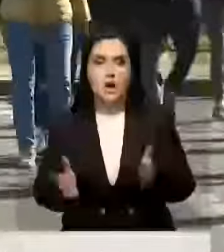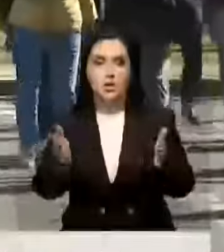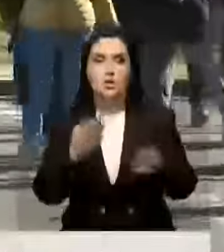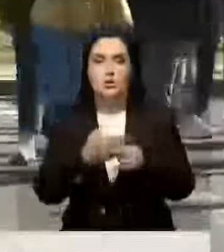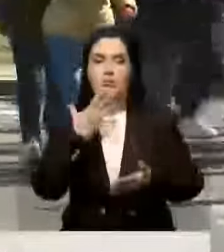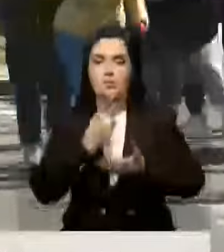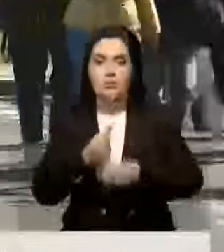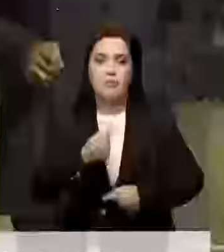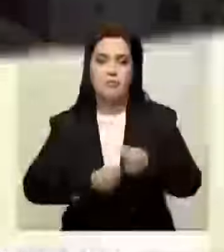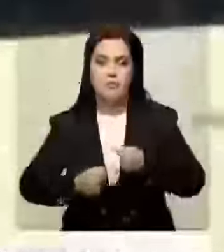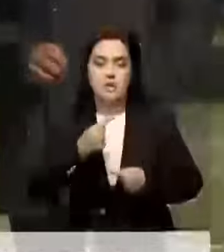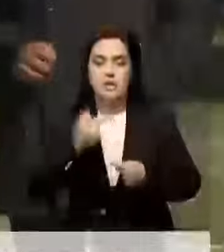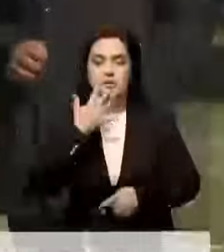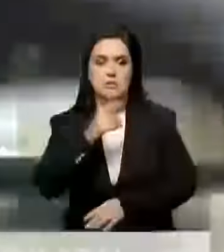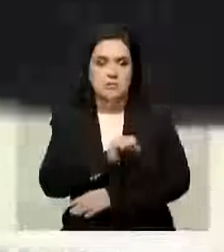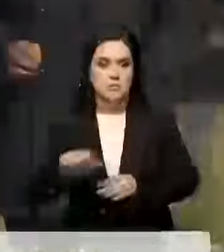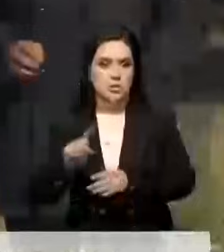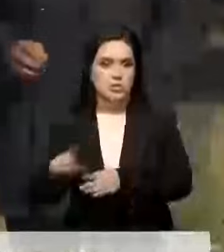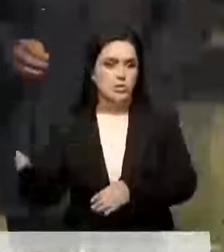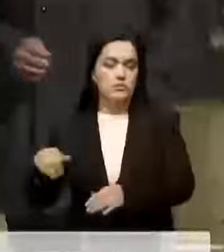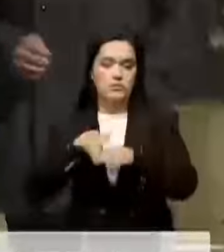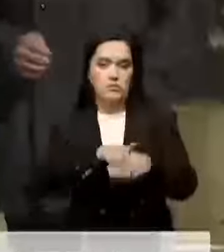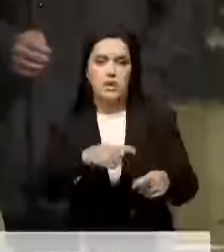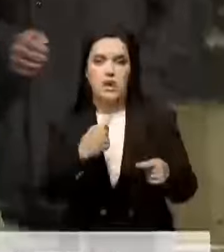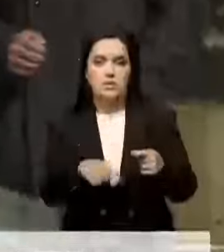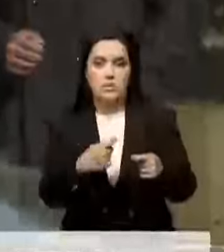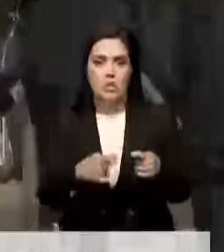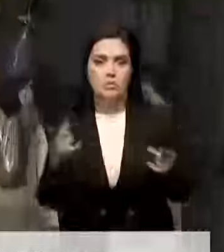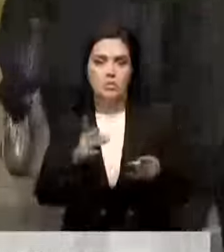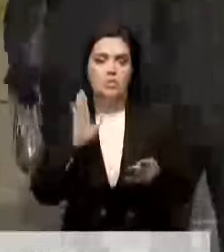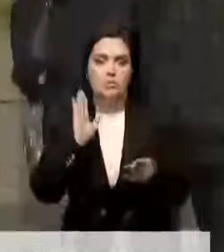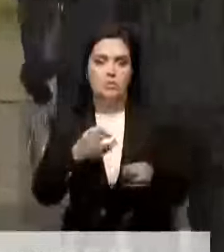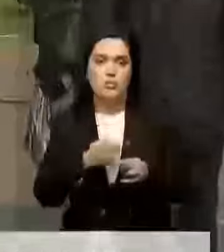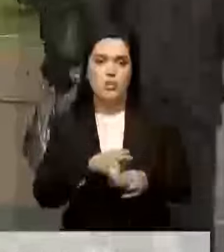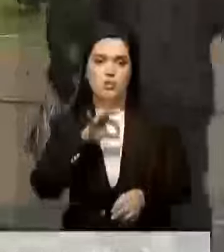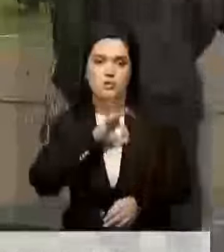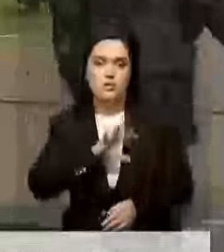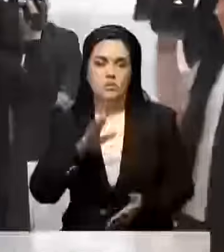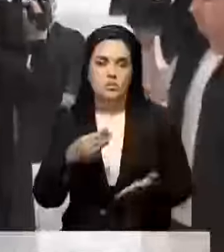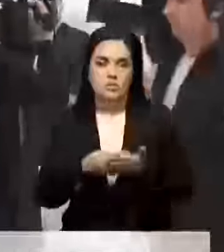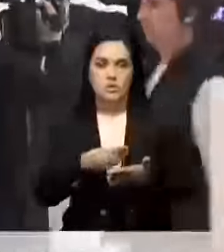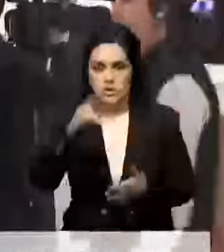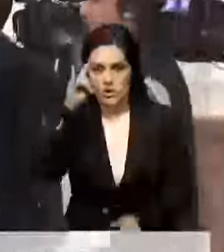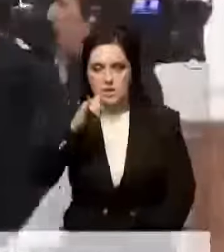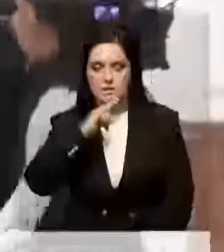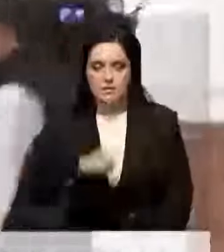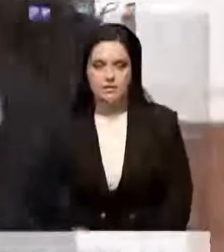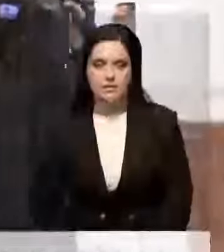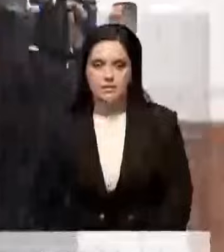отечественному бизнесу и иностранным инвесторам. А это тут же восполнить дефицитную доходную часть бюджета. В этом